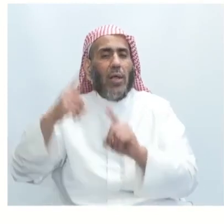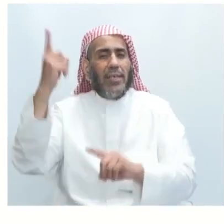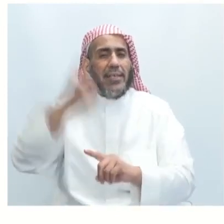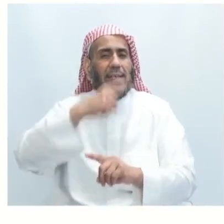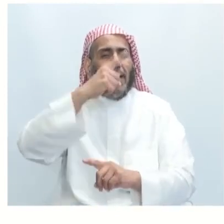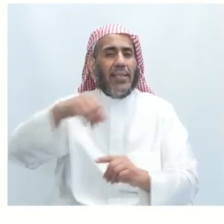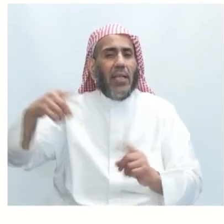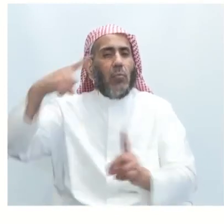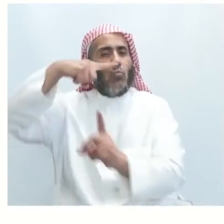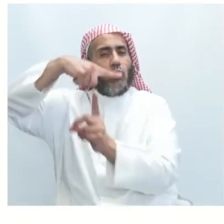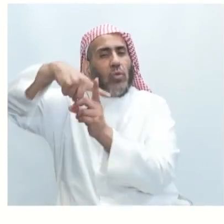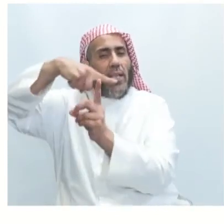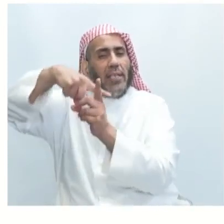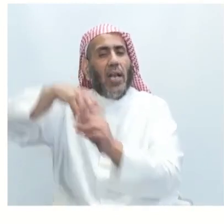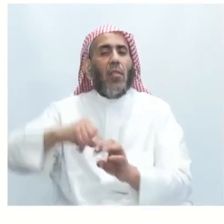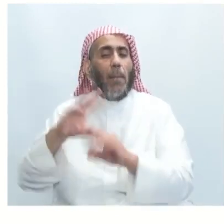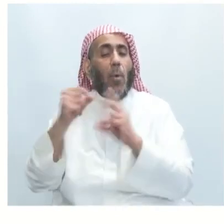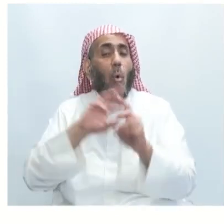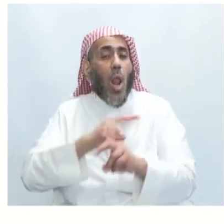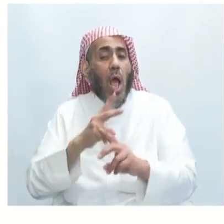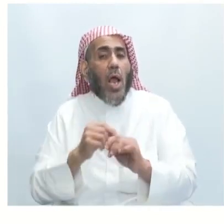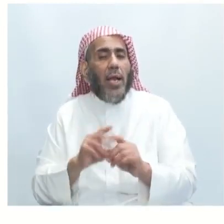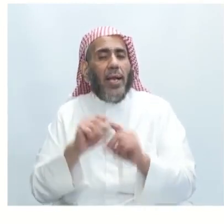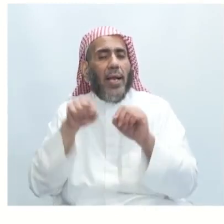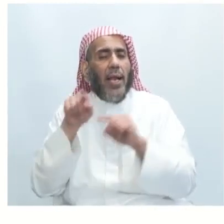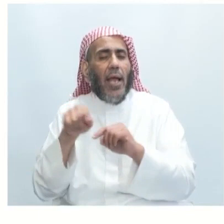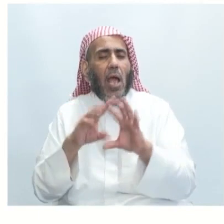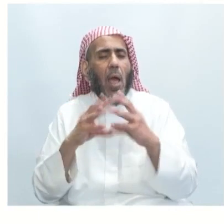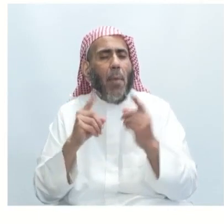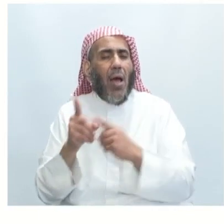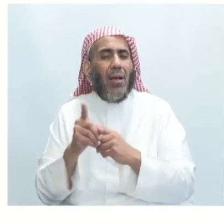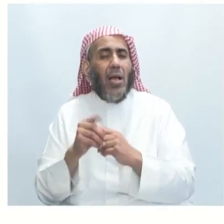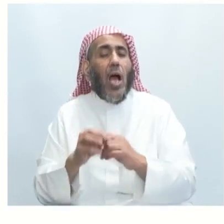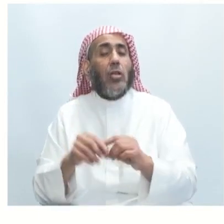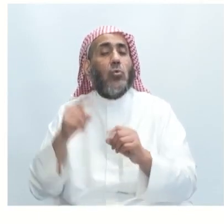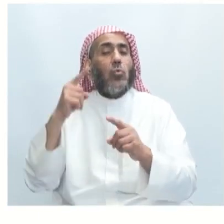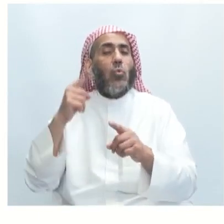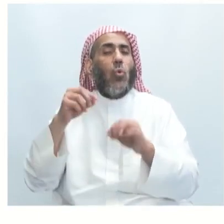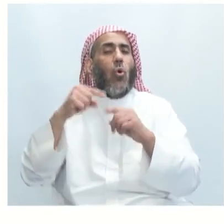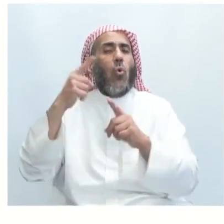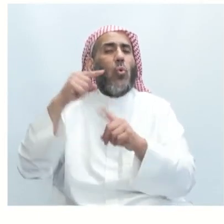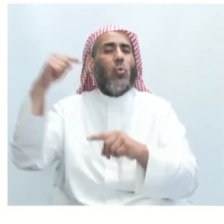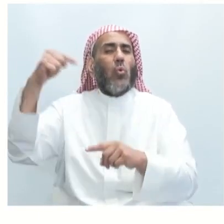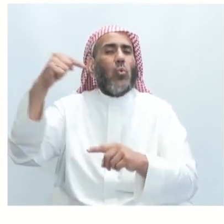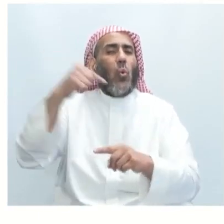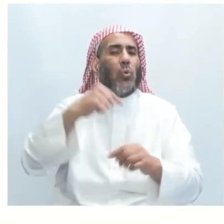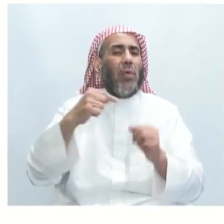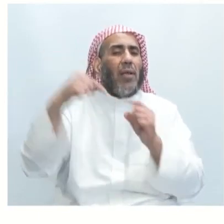خطين متقاطعين على شكل ضرب ولكن هي ايضا عباره عن خطوط متقطعه